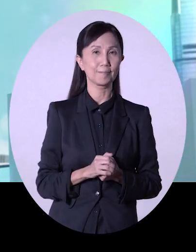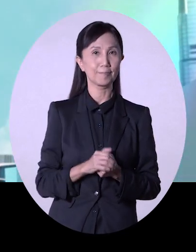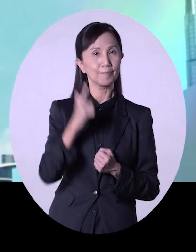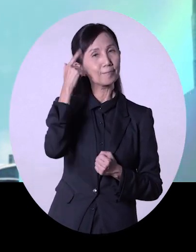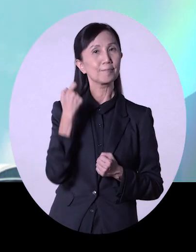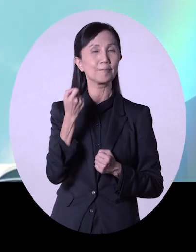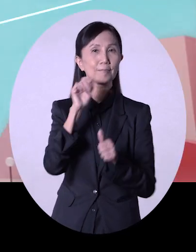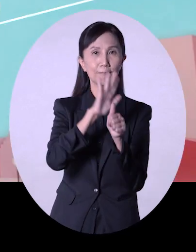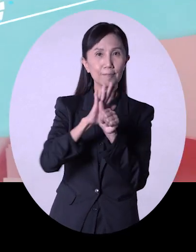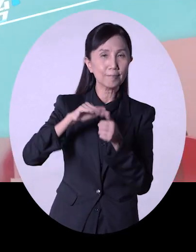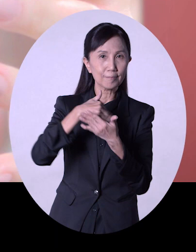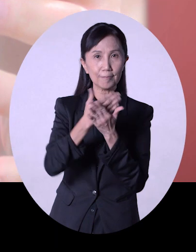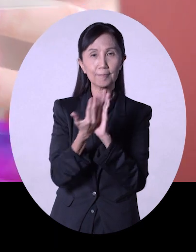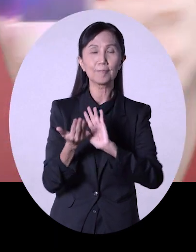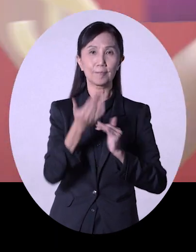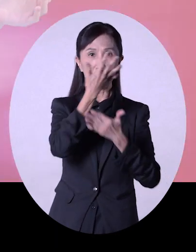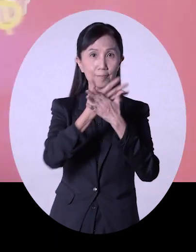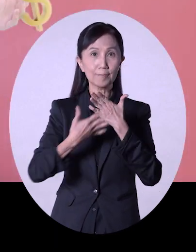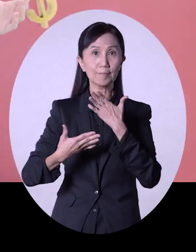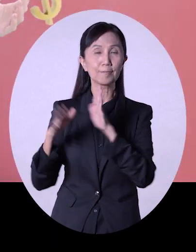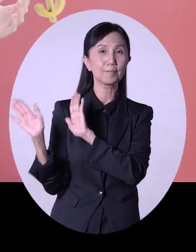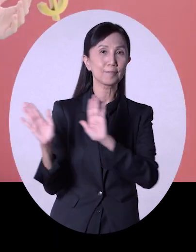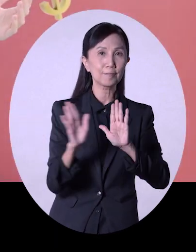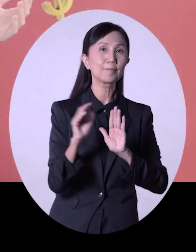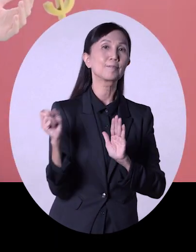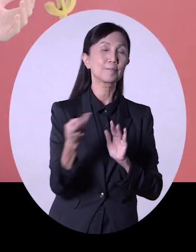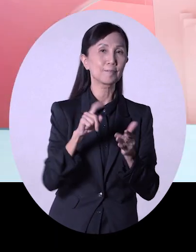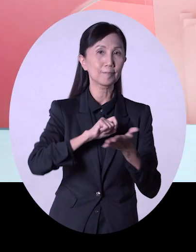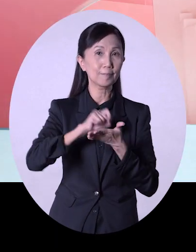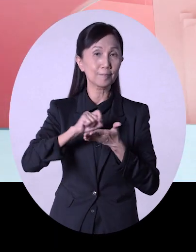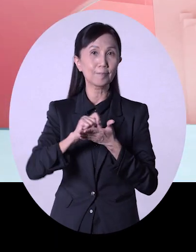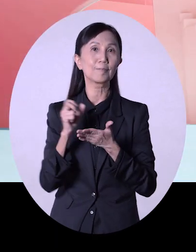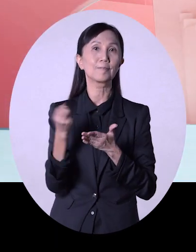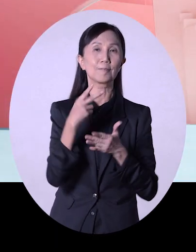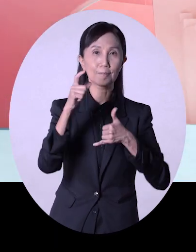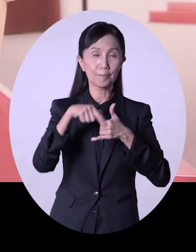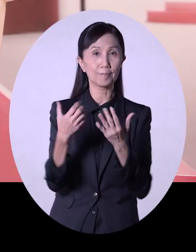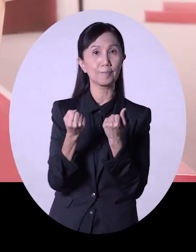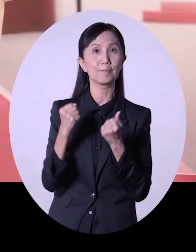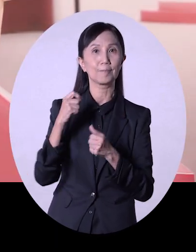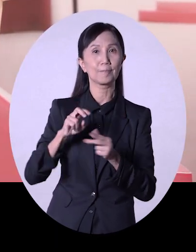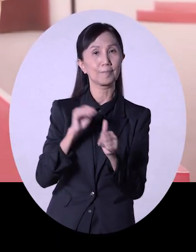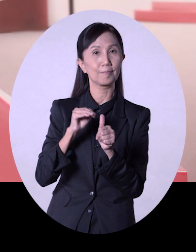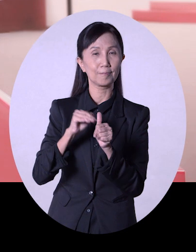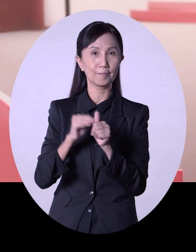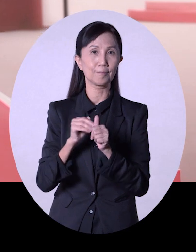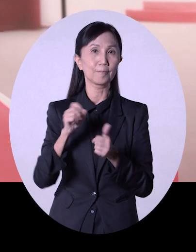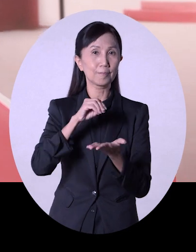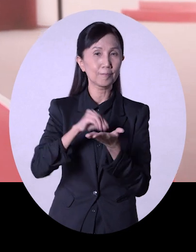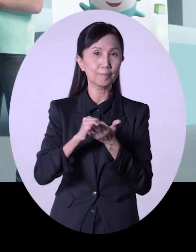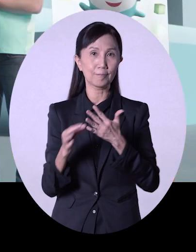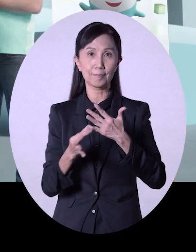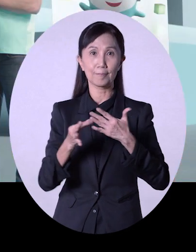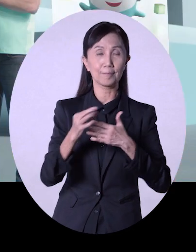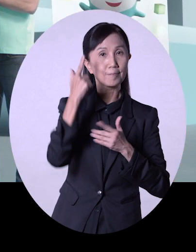定。 字方便帮你登入不同的网上服务，仲识自动填表和接收个人化提示，去指